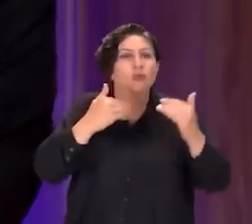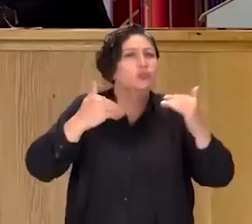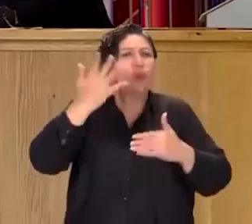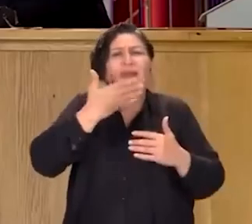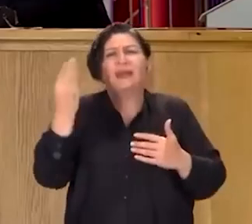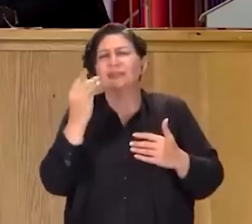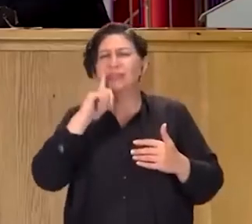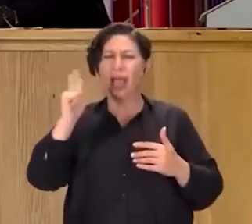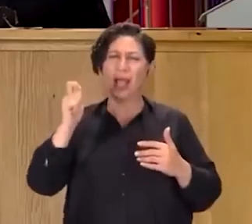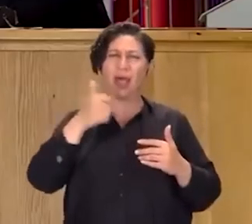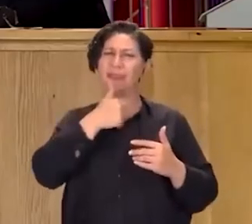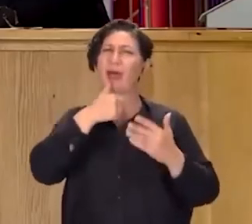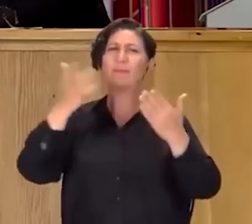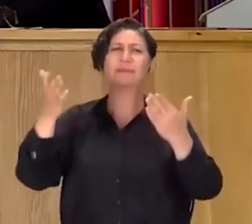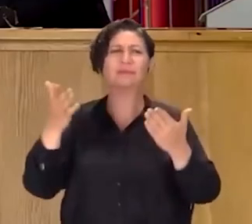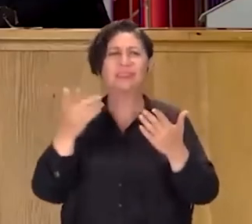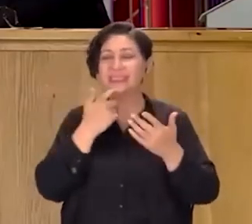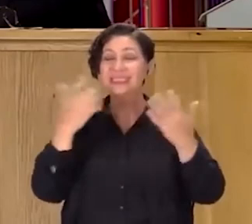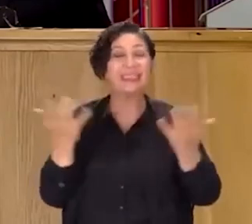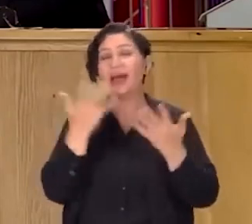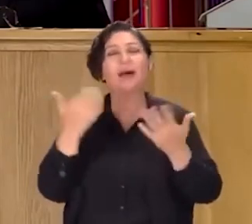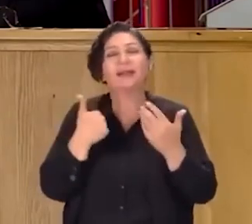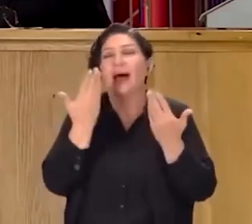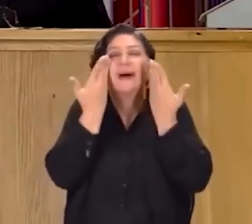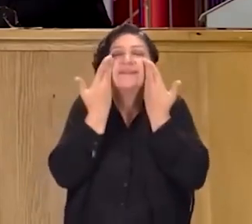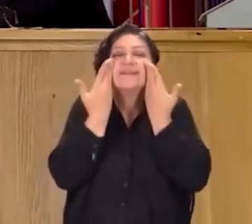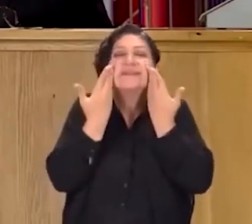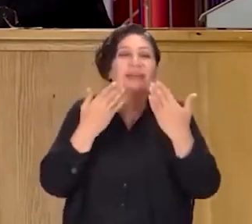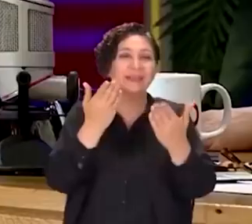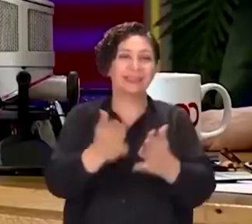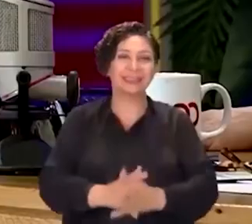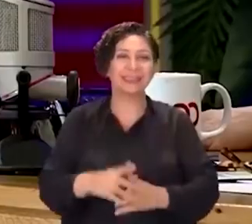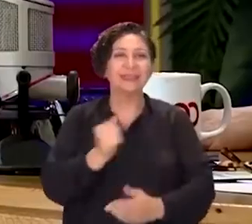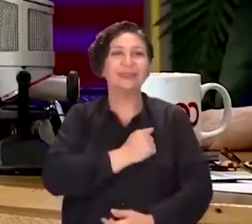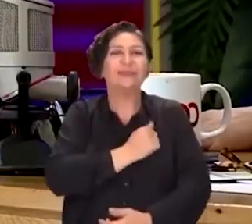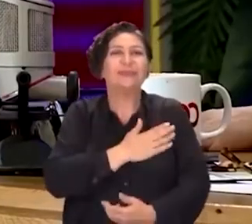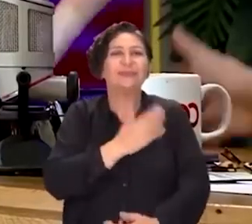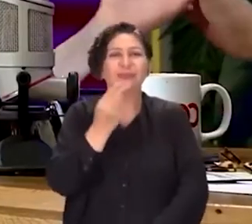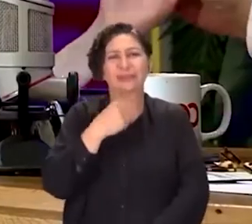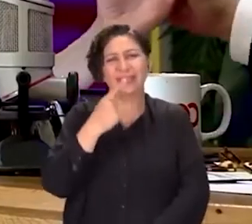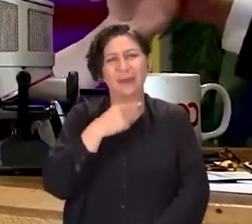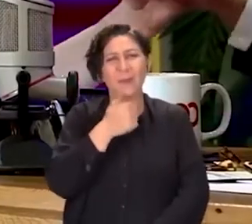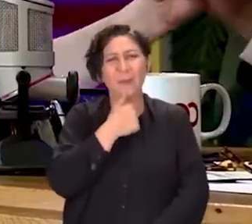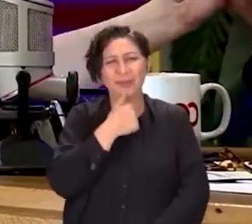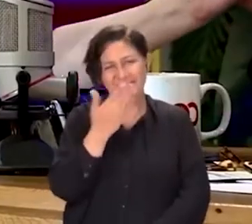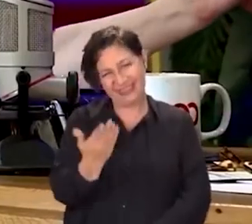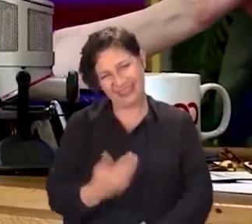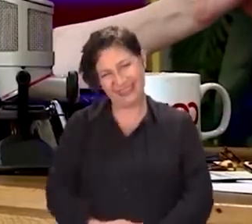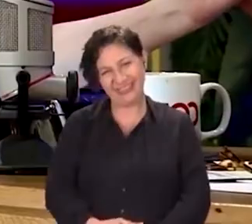çocuk, genç, delikanlı. Yıllarca sana hayran oldum. Canım benim, çok da tatlı